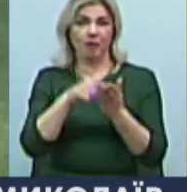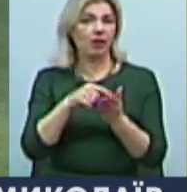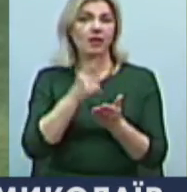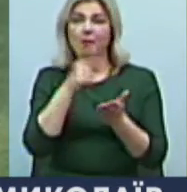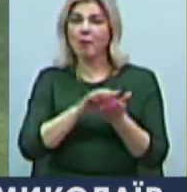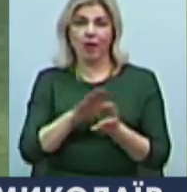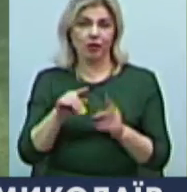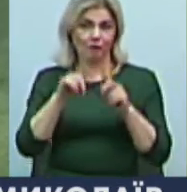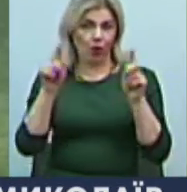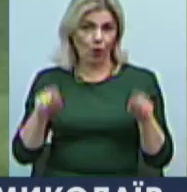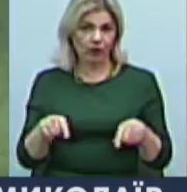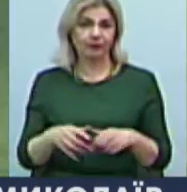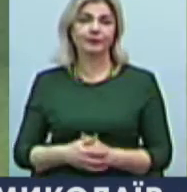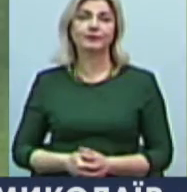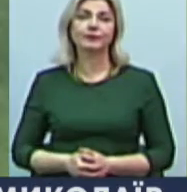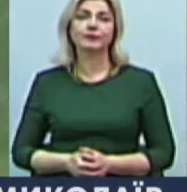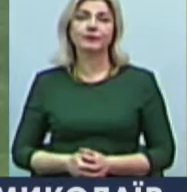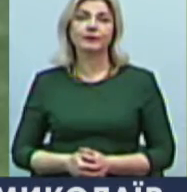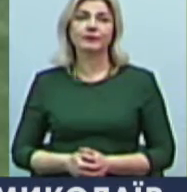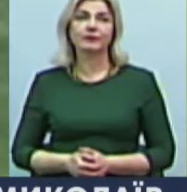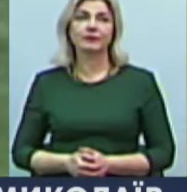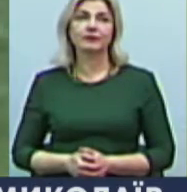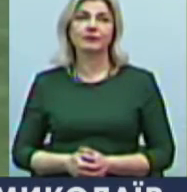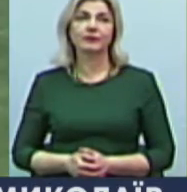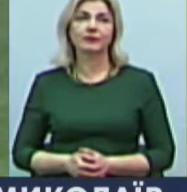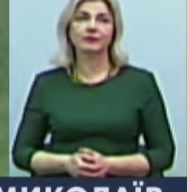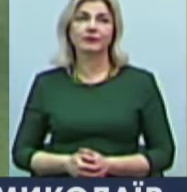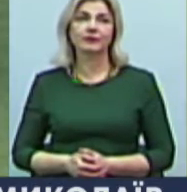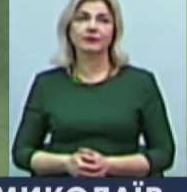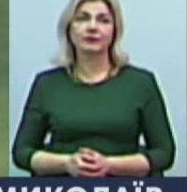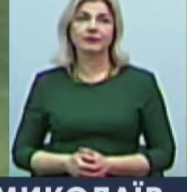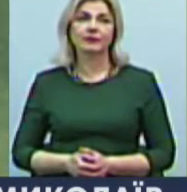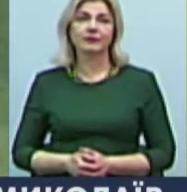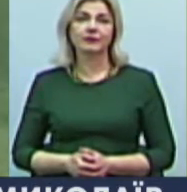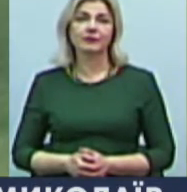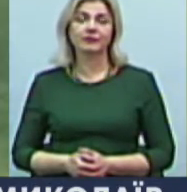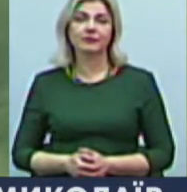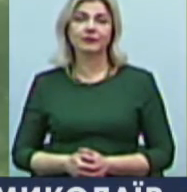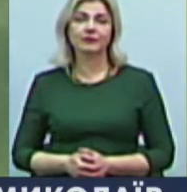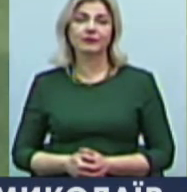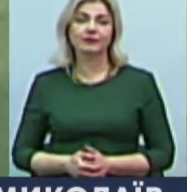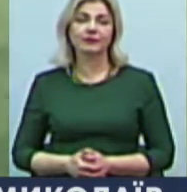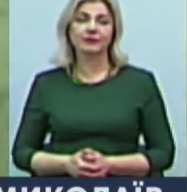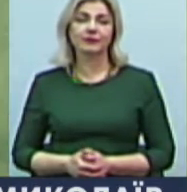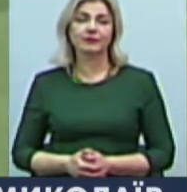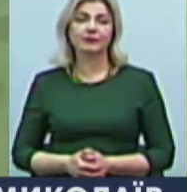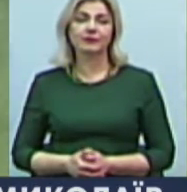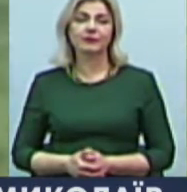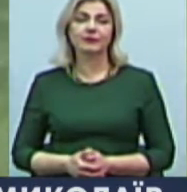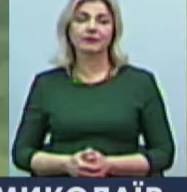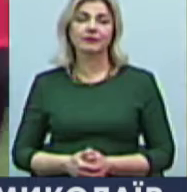кілька разів могли збільшувати свою перевагу. На 69-й хвилині форвард Олексій Чичиков перехопив м'яч і вразив у ворота